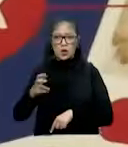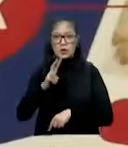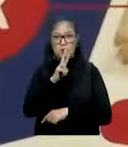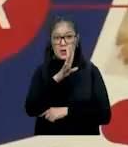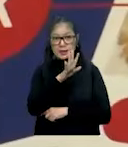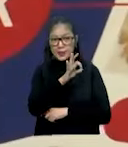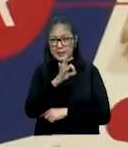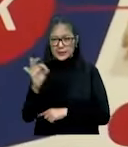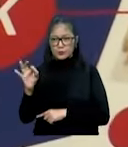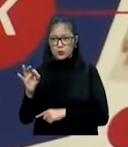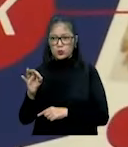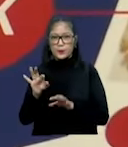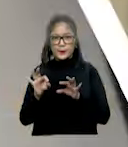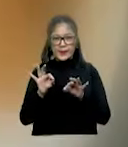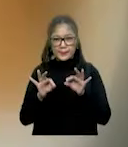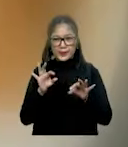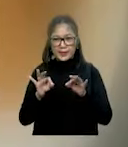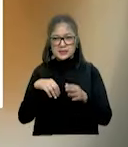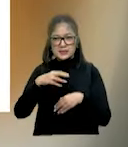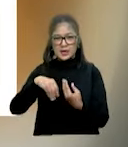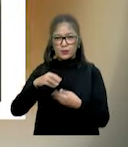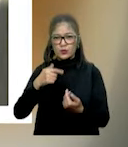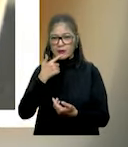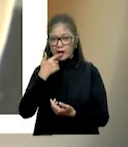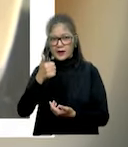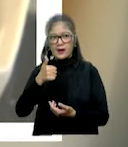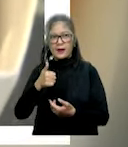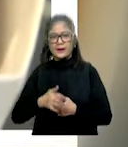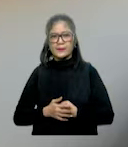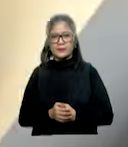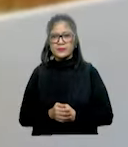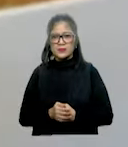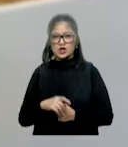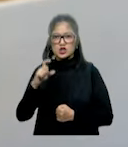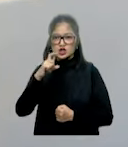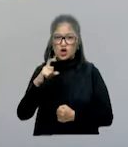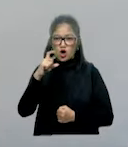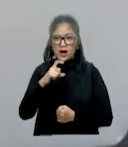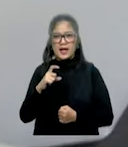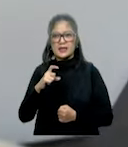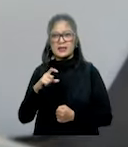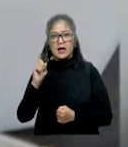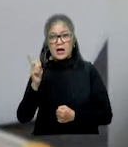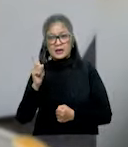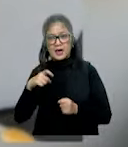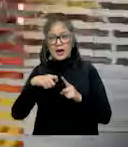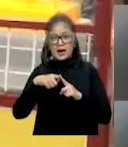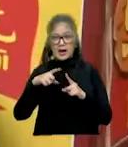saja, pembeli bisa memilih perpaduan rasa kacang kenari dengan varian srikaya, coklat, krim custard, hingga kacang